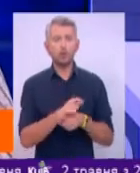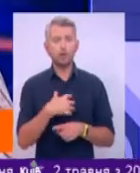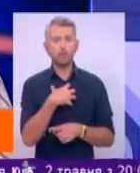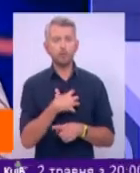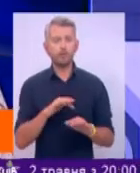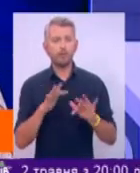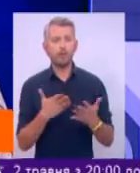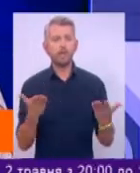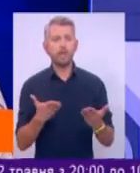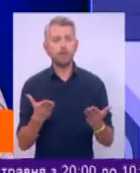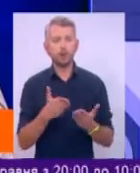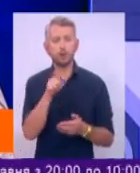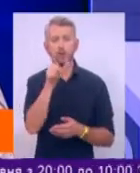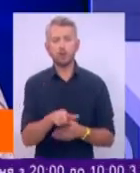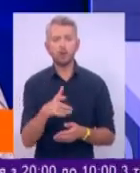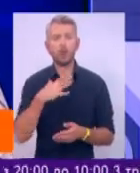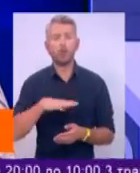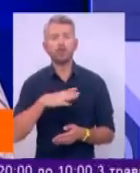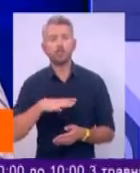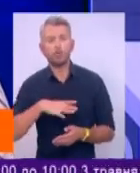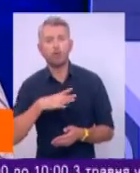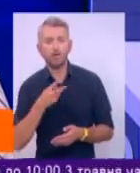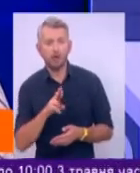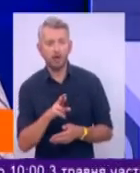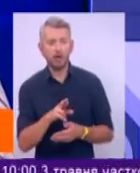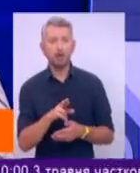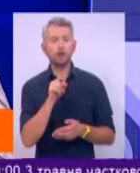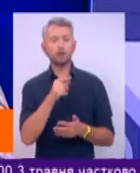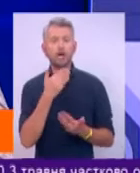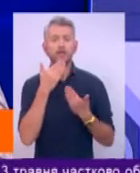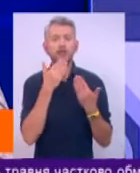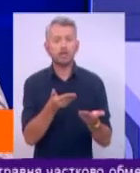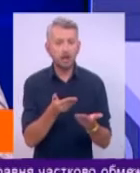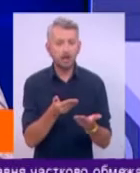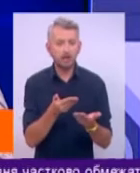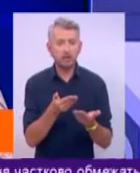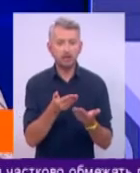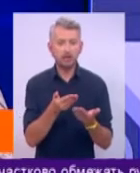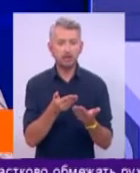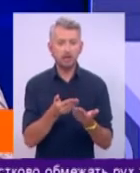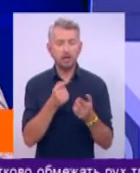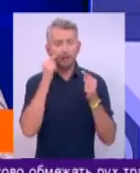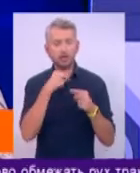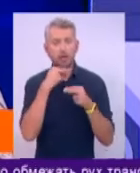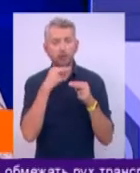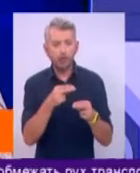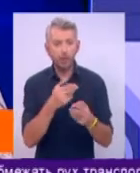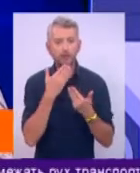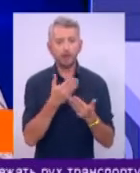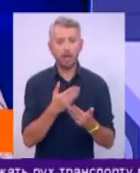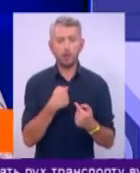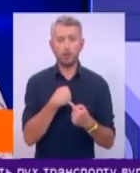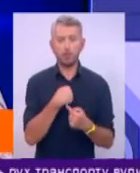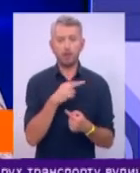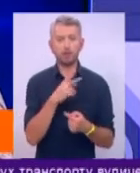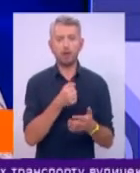момент, яке у людини очікування, вона звертається, тобто звертаємо увагу, да, звертається до мене,